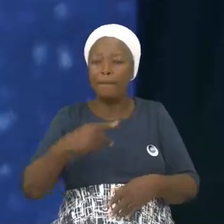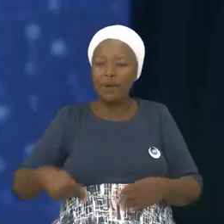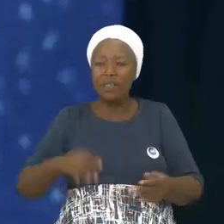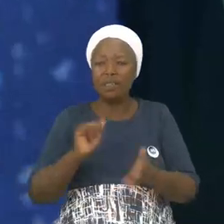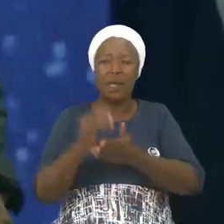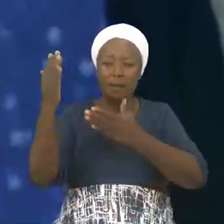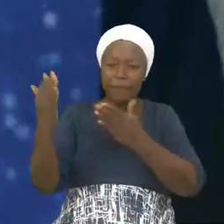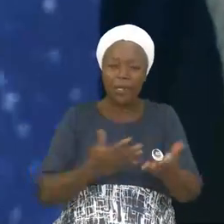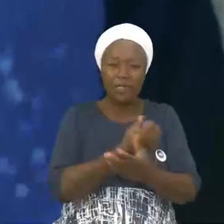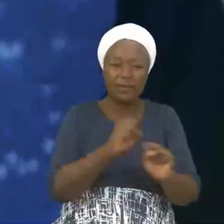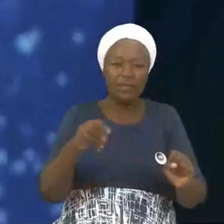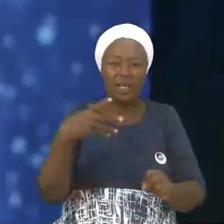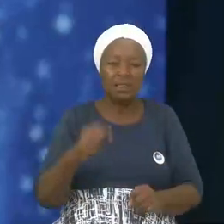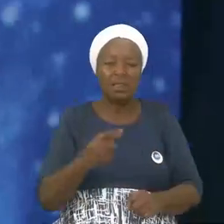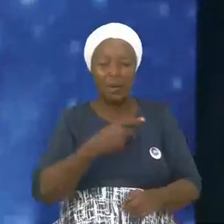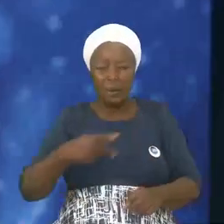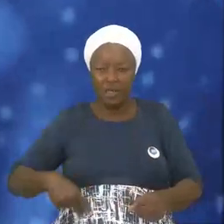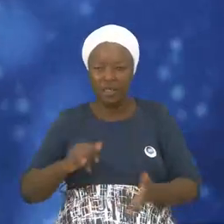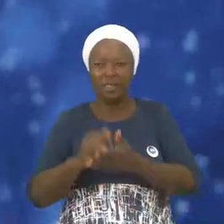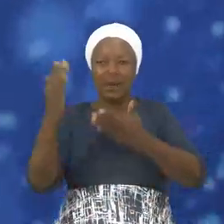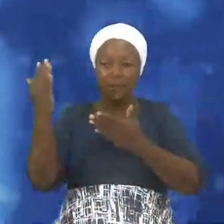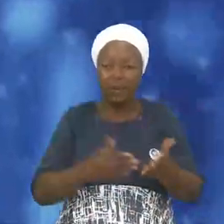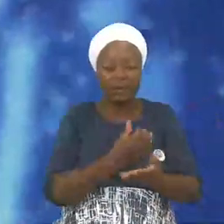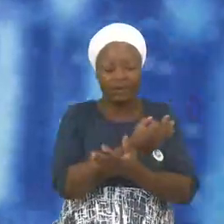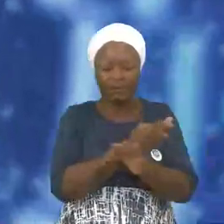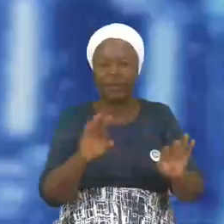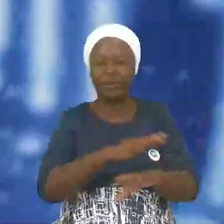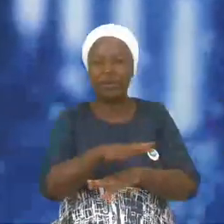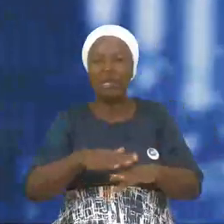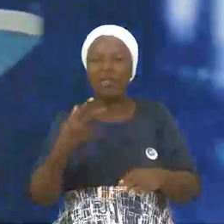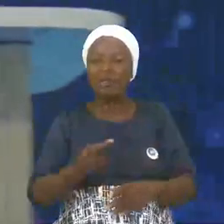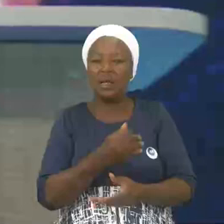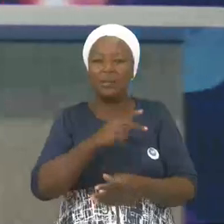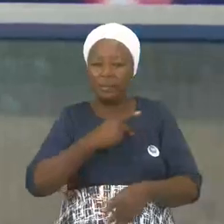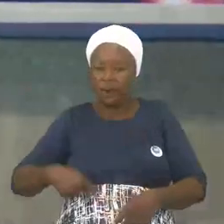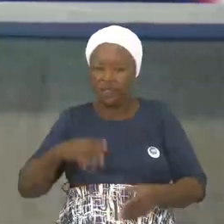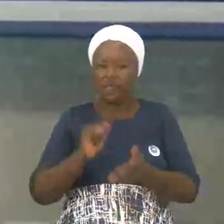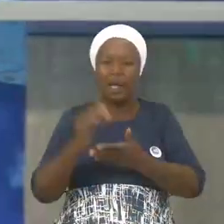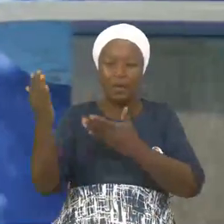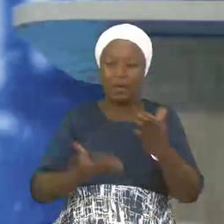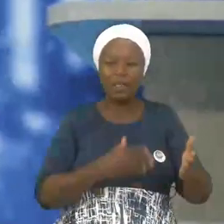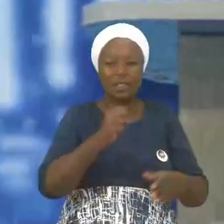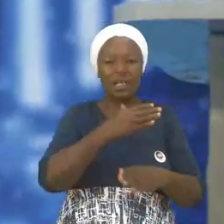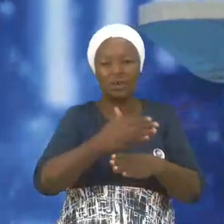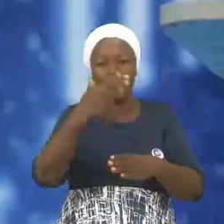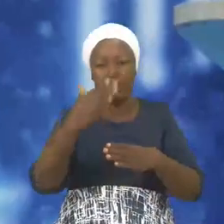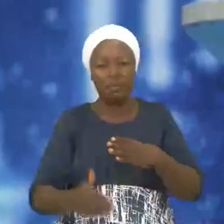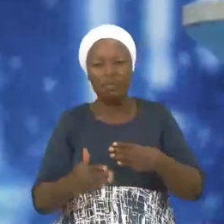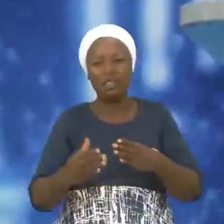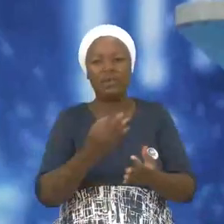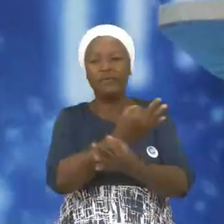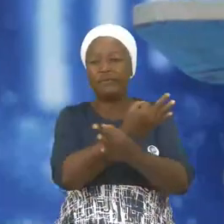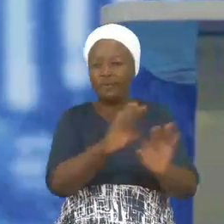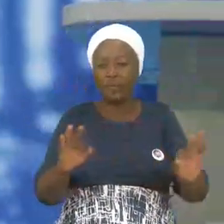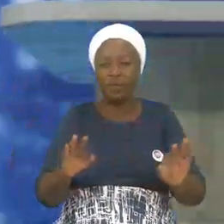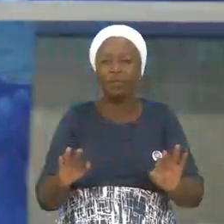ne peut combattre, le prince qui apporte le salut, le prince qui apporte la liberté, le